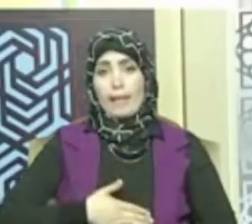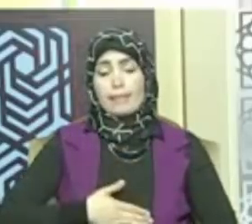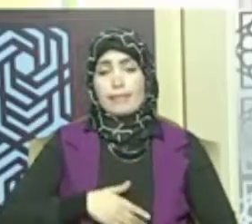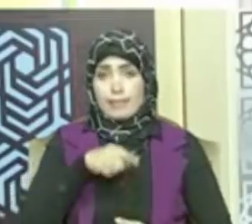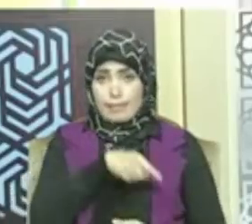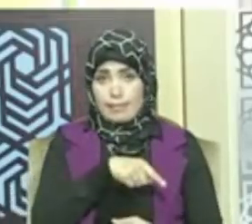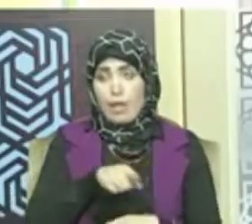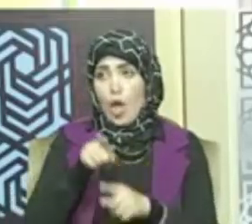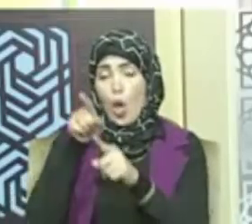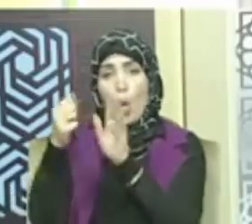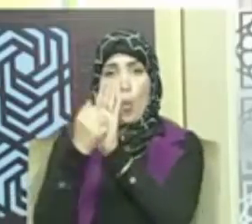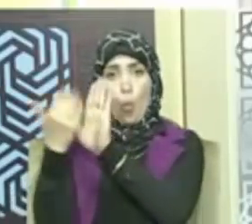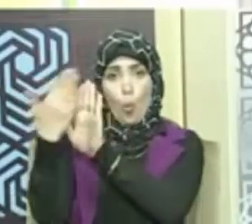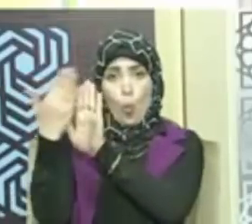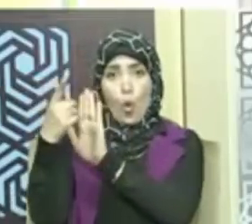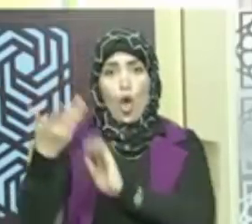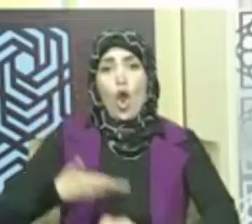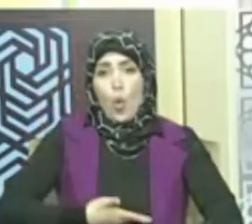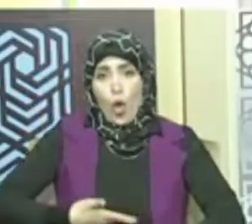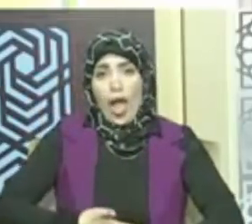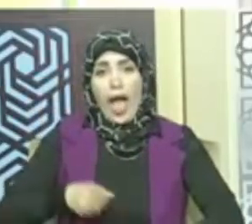وجاره جائع وهو يعلم.